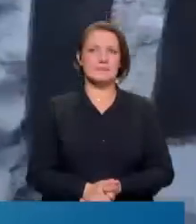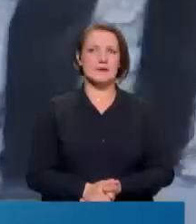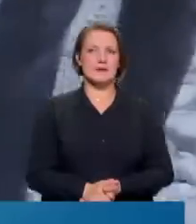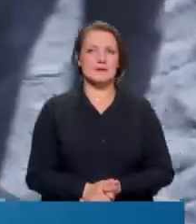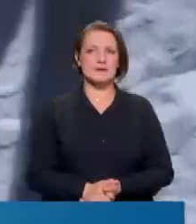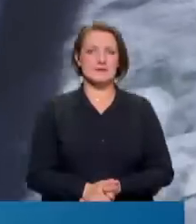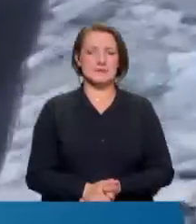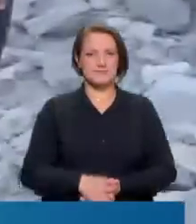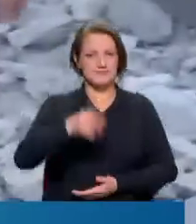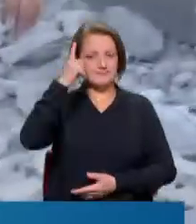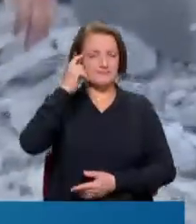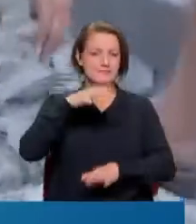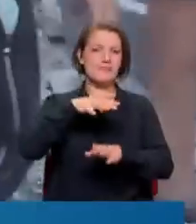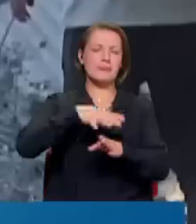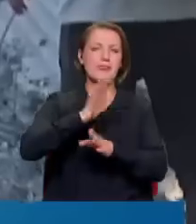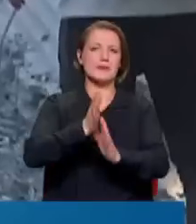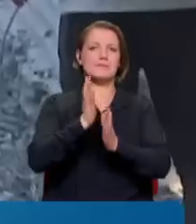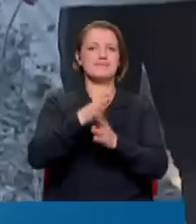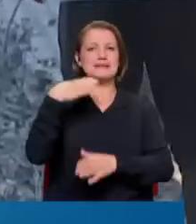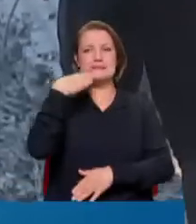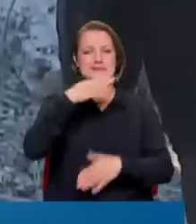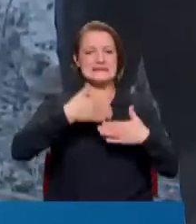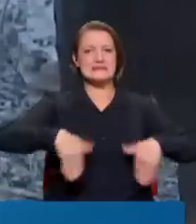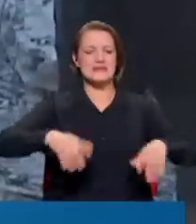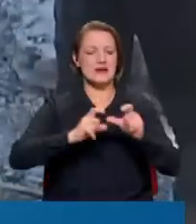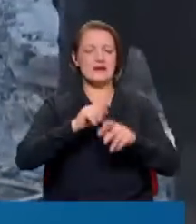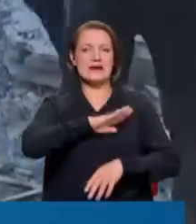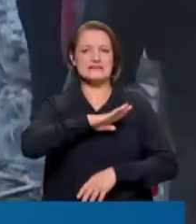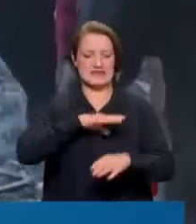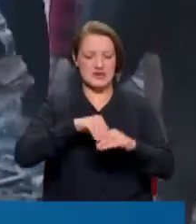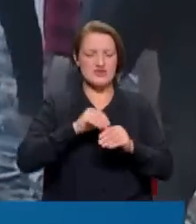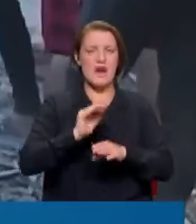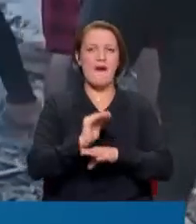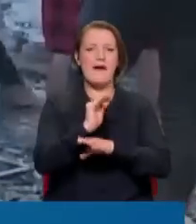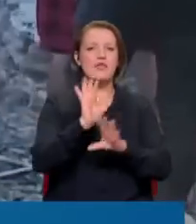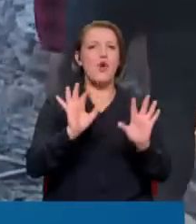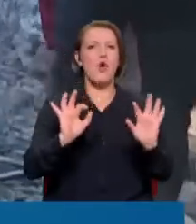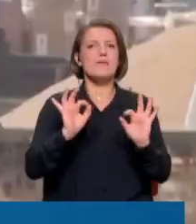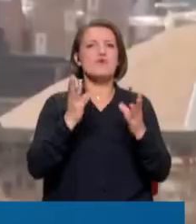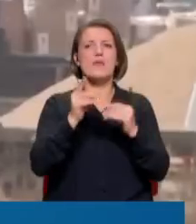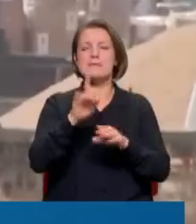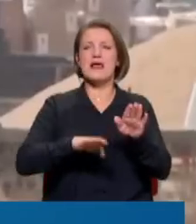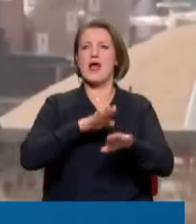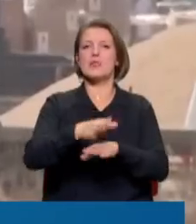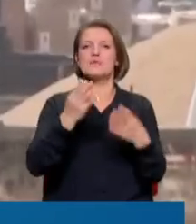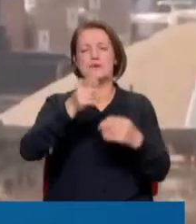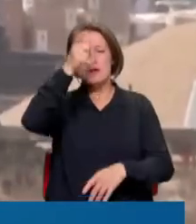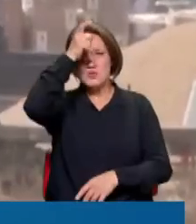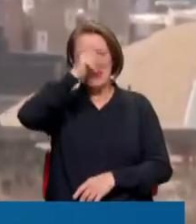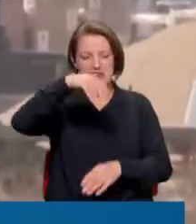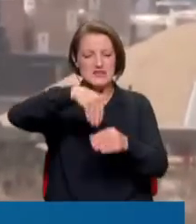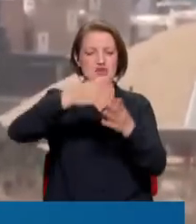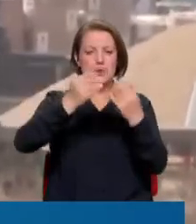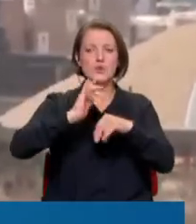yağdırdı is saldırıları süren sın em taşıyan bir adım atıldı aralarında Türkiye'nin de